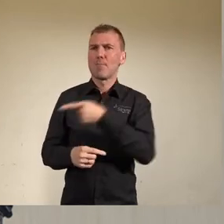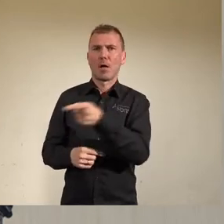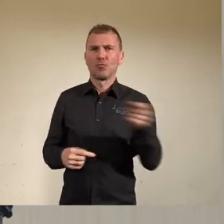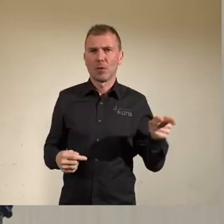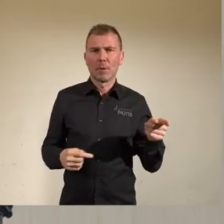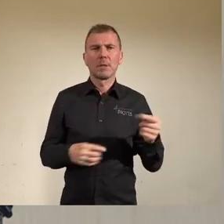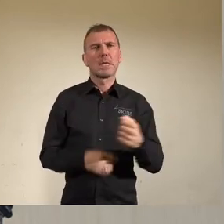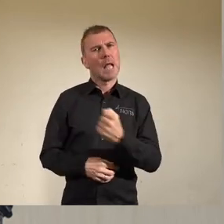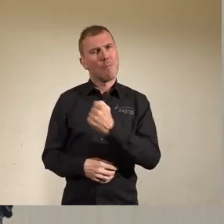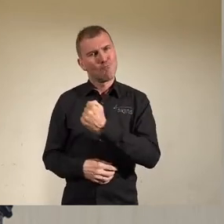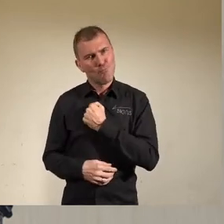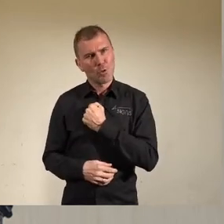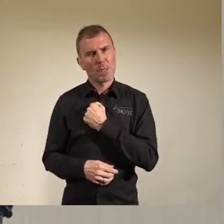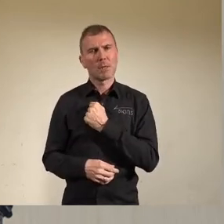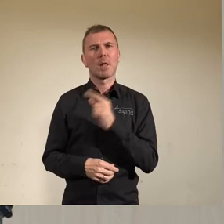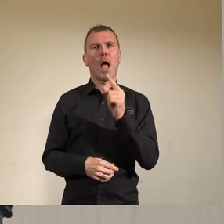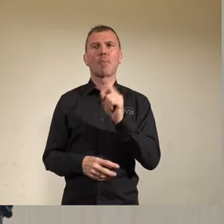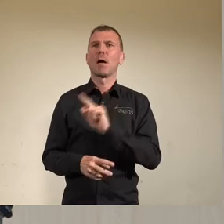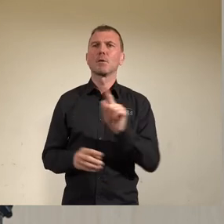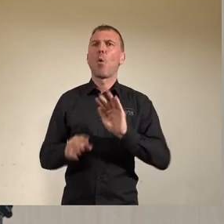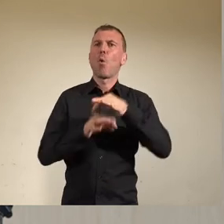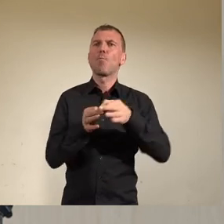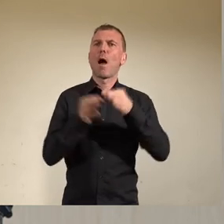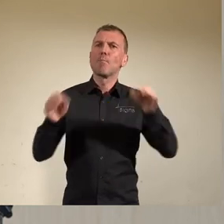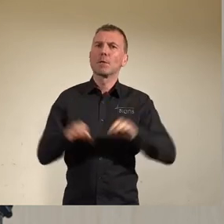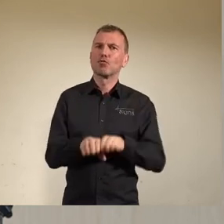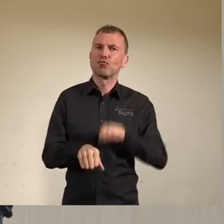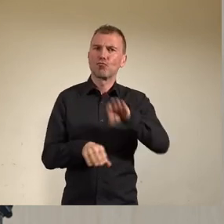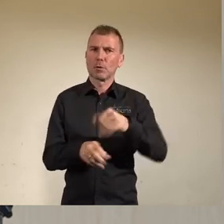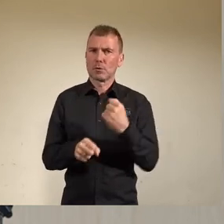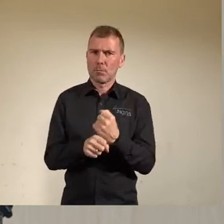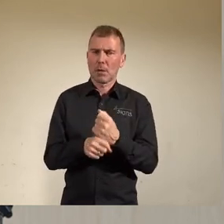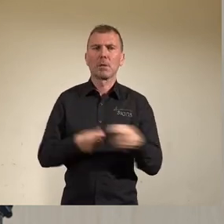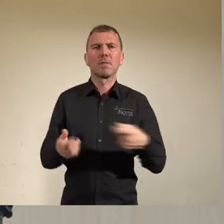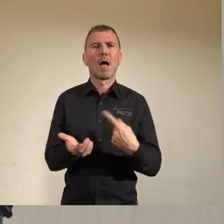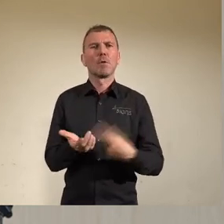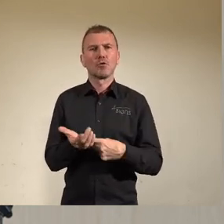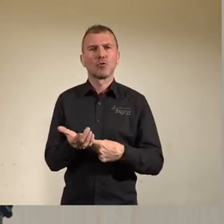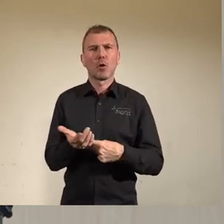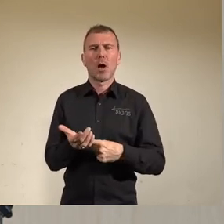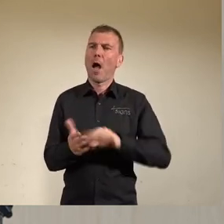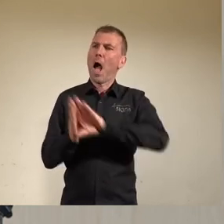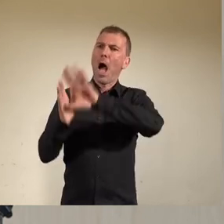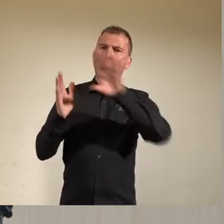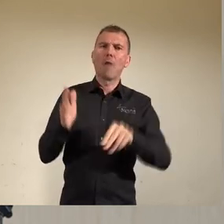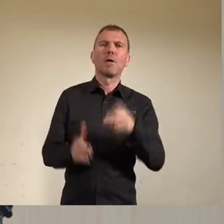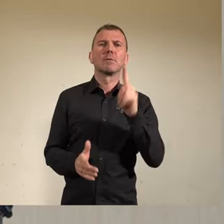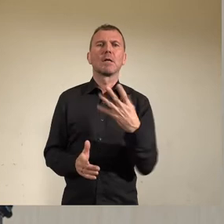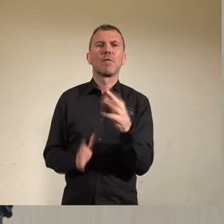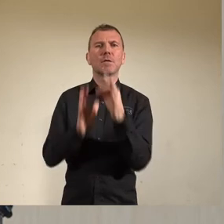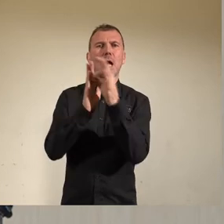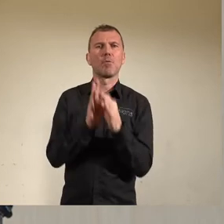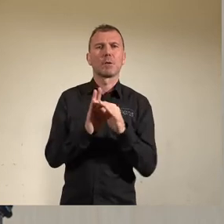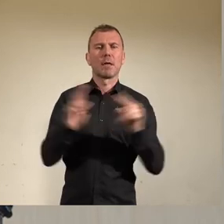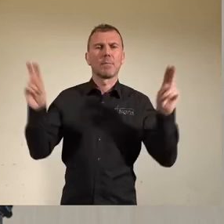haben, diesen mutigen, aber nicht übermäßigen Schritt zu gehen und haben die Gewerbesteuer auf 250 Punkte gesenkt.